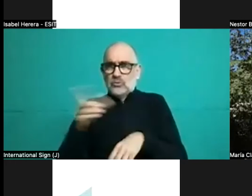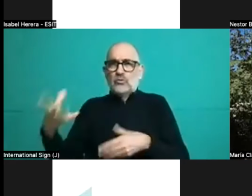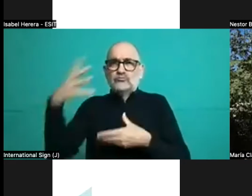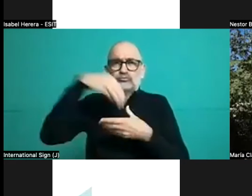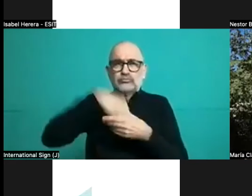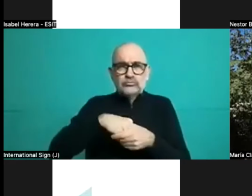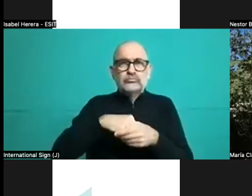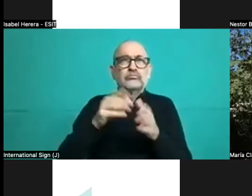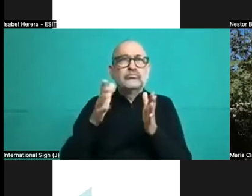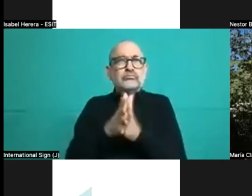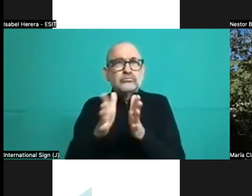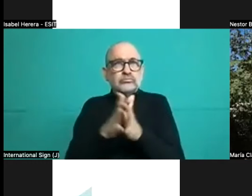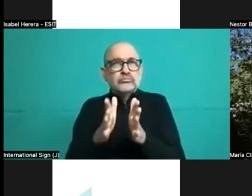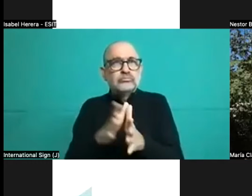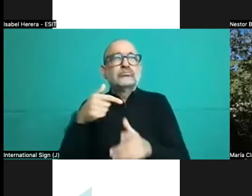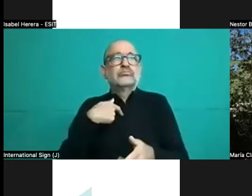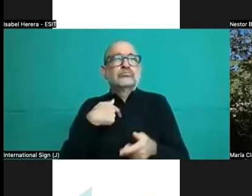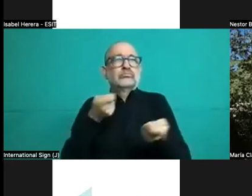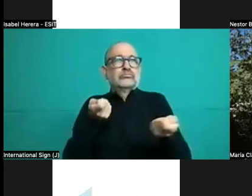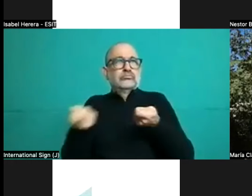sociétés de médecine critique.